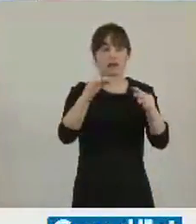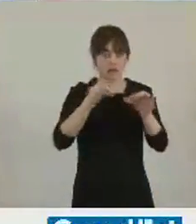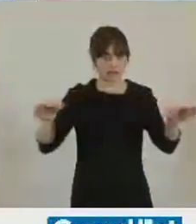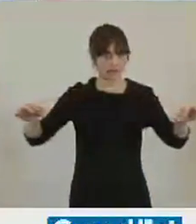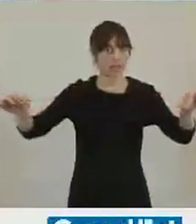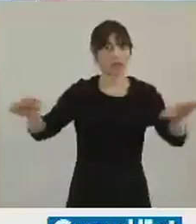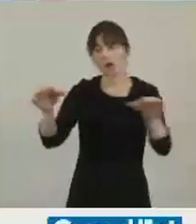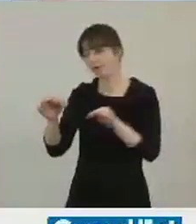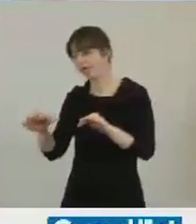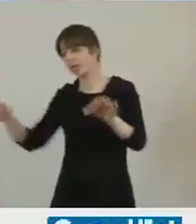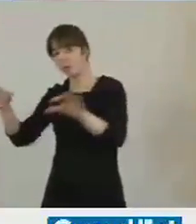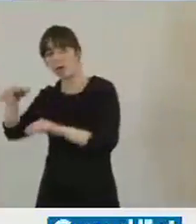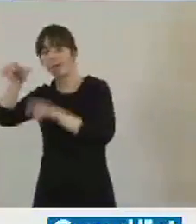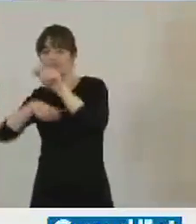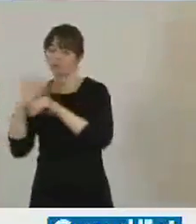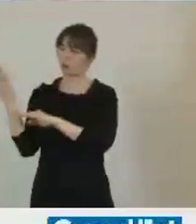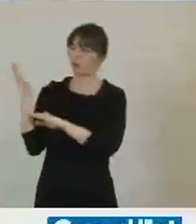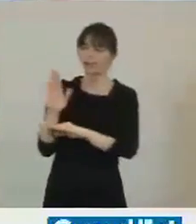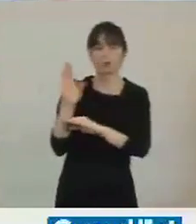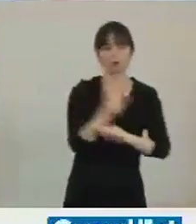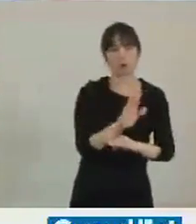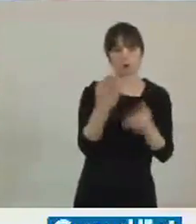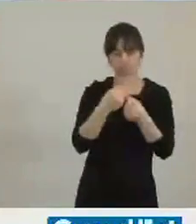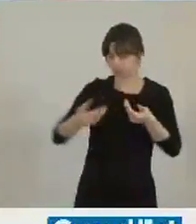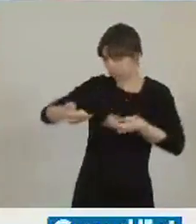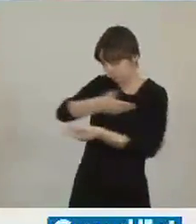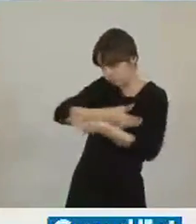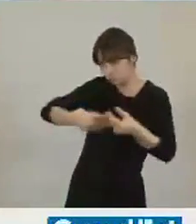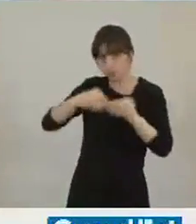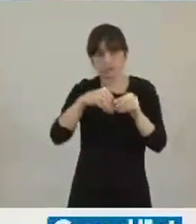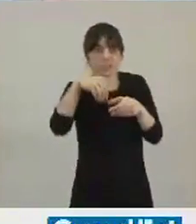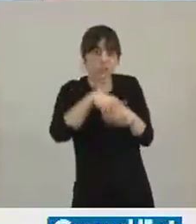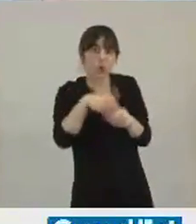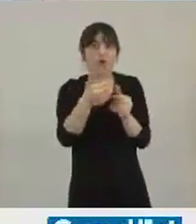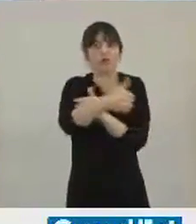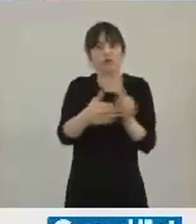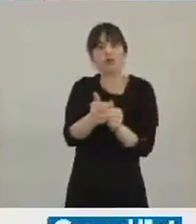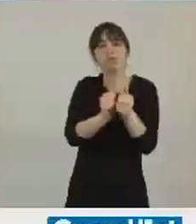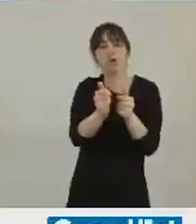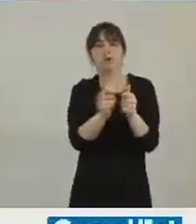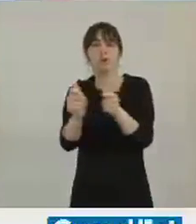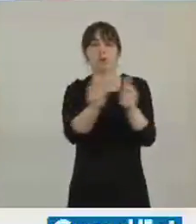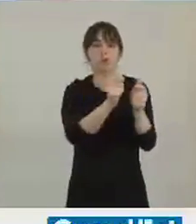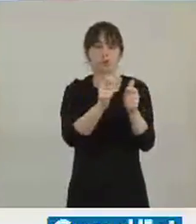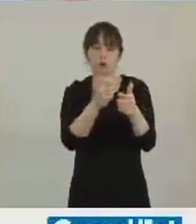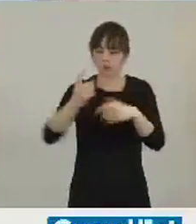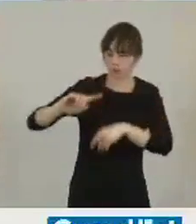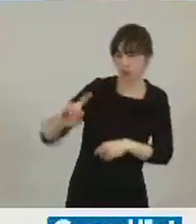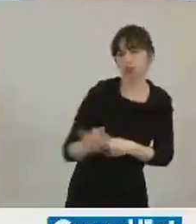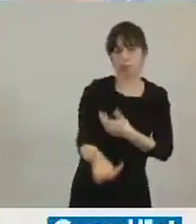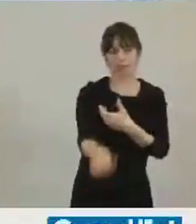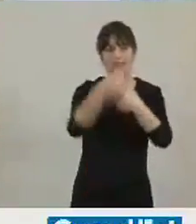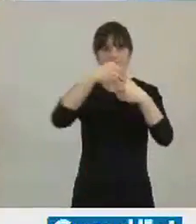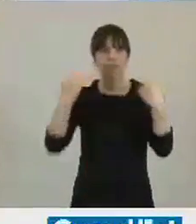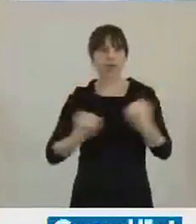leurs représentants qu'avec les structures concernées au sein du mouvement sportif qui participent à l'animation et